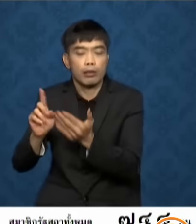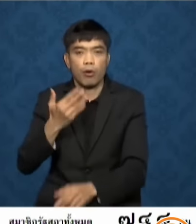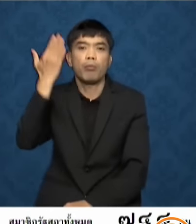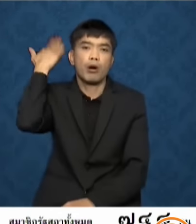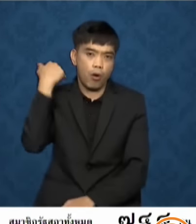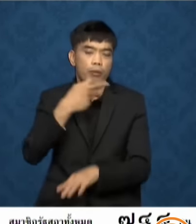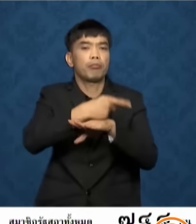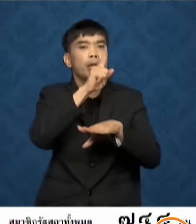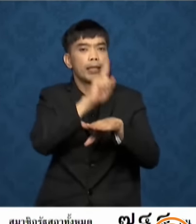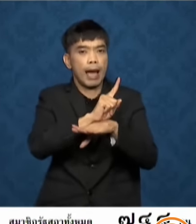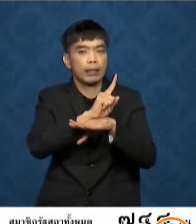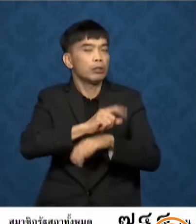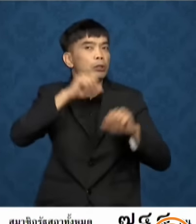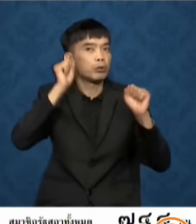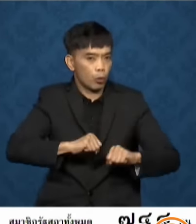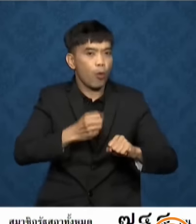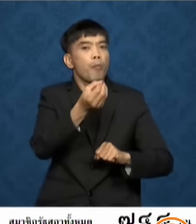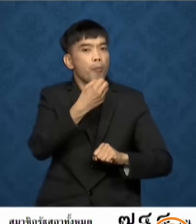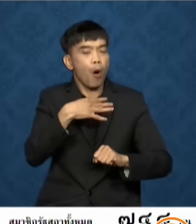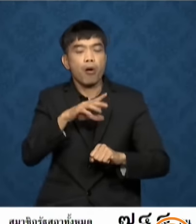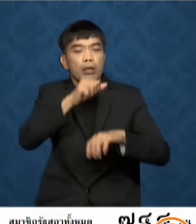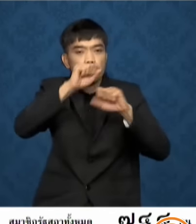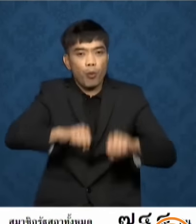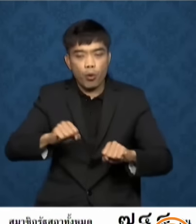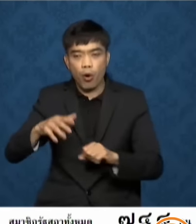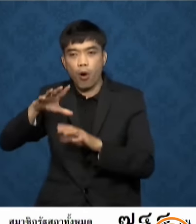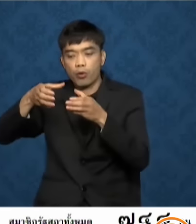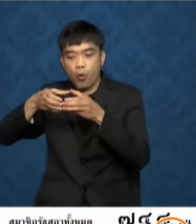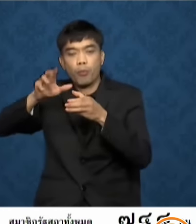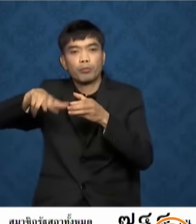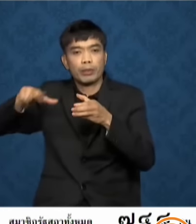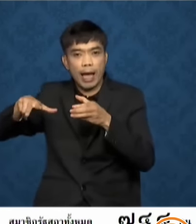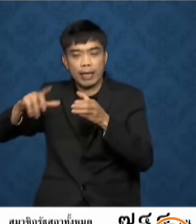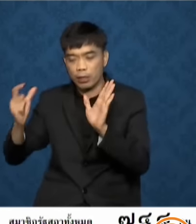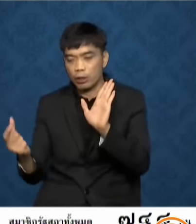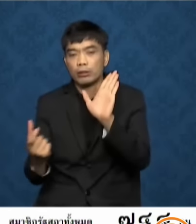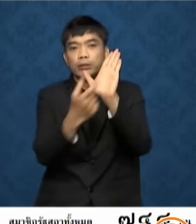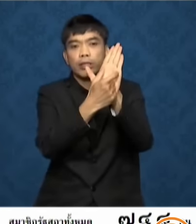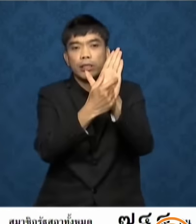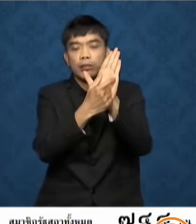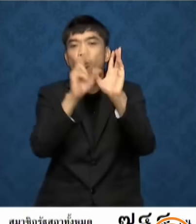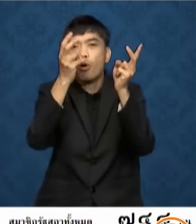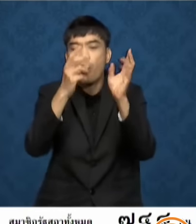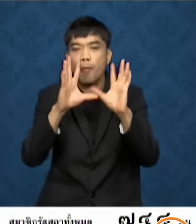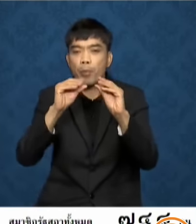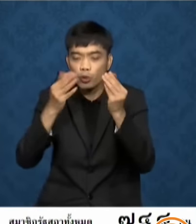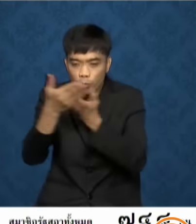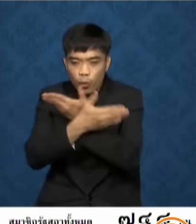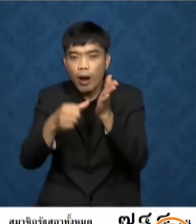จไม่บนจุ รางแ้ไข่รดทำนูนของพโดยเอ้าง